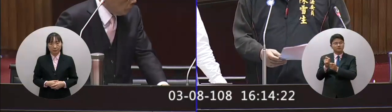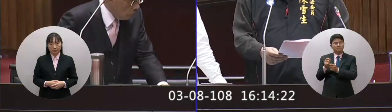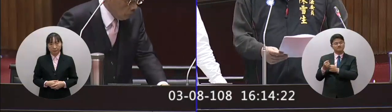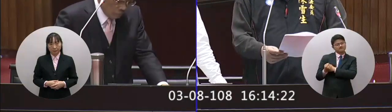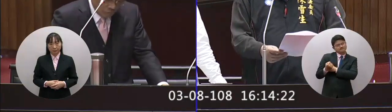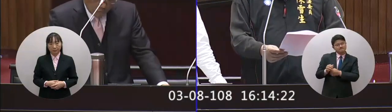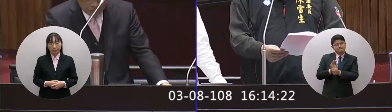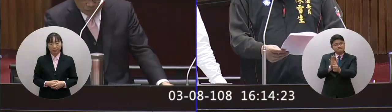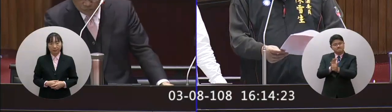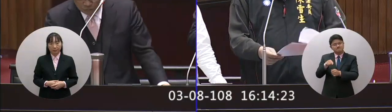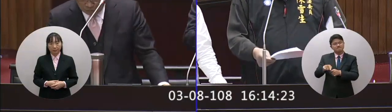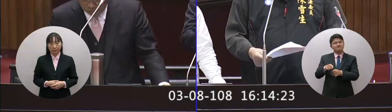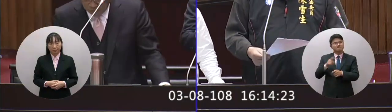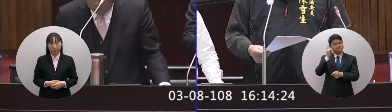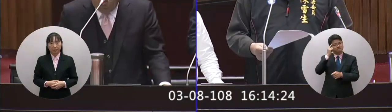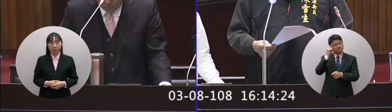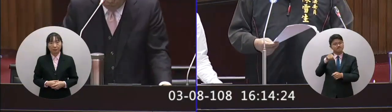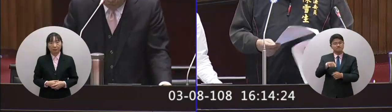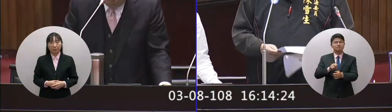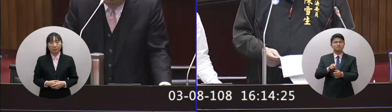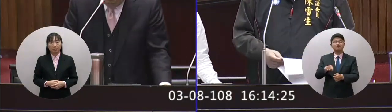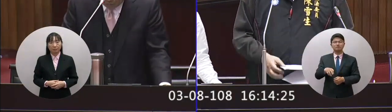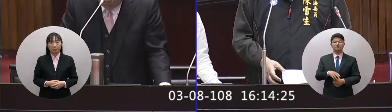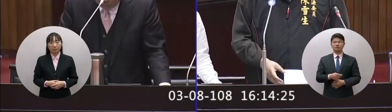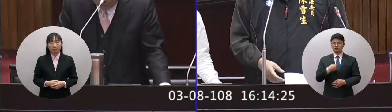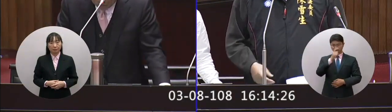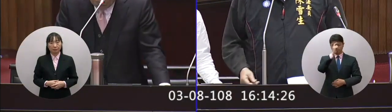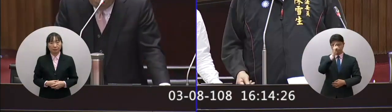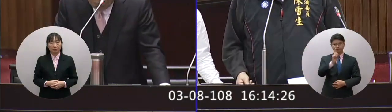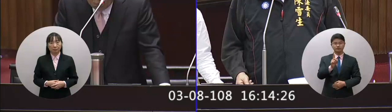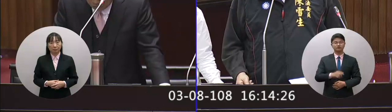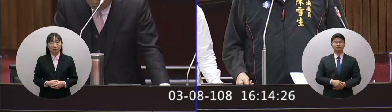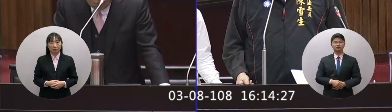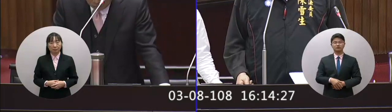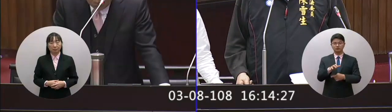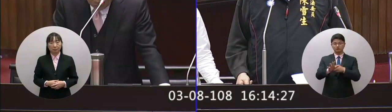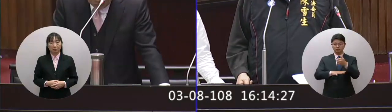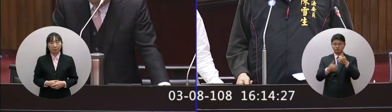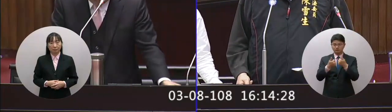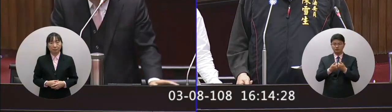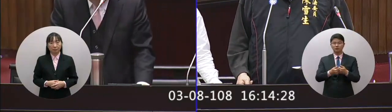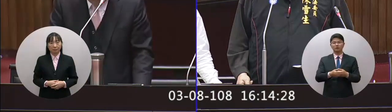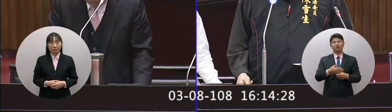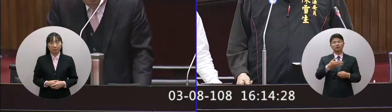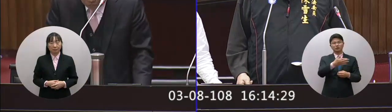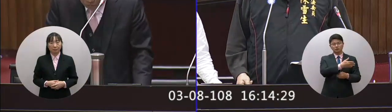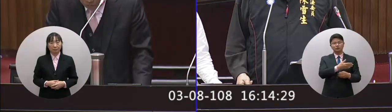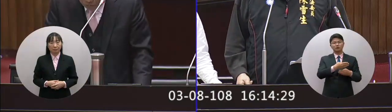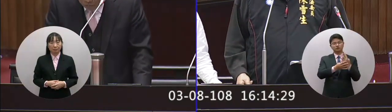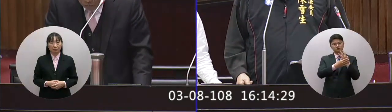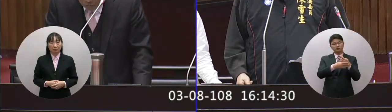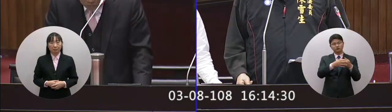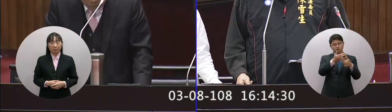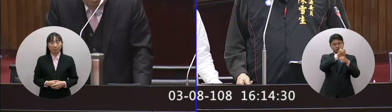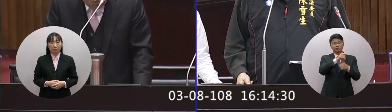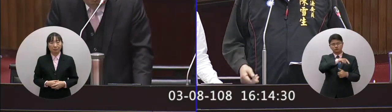的在推动。积极的推动，我也希望就是说，农委会也好，渔业署也好，能够给